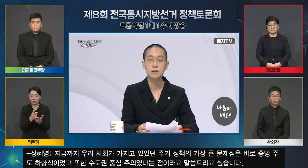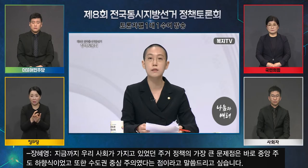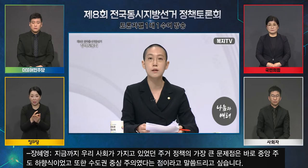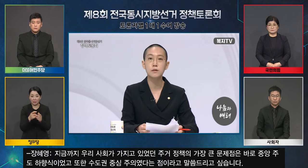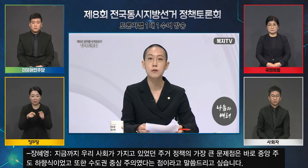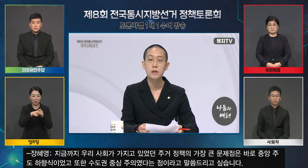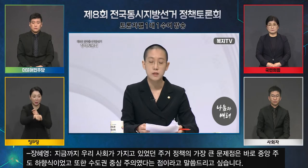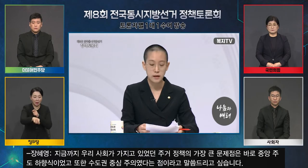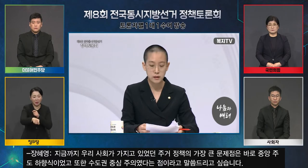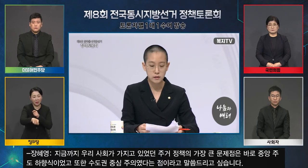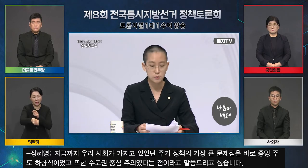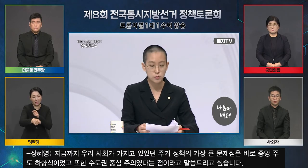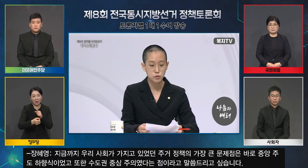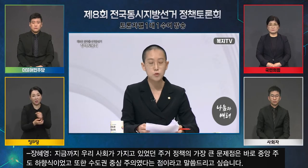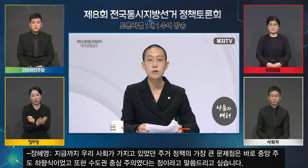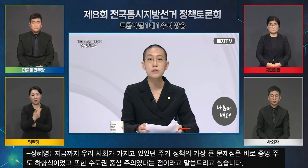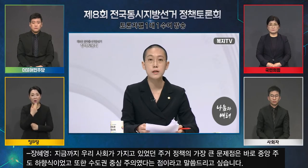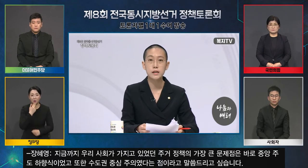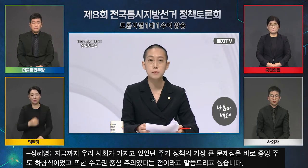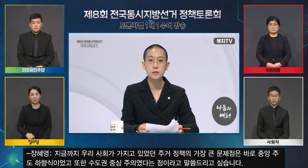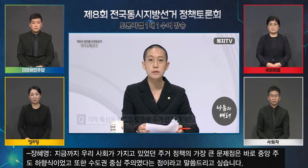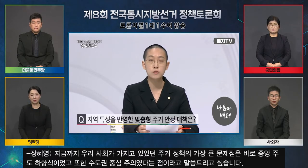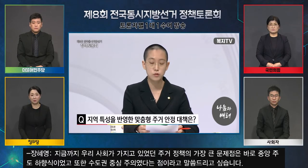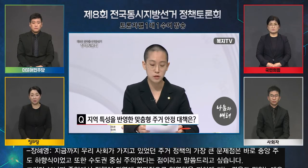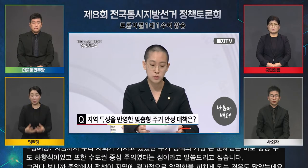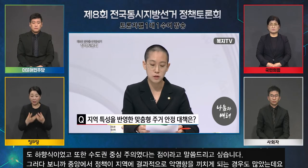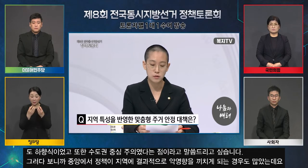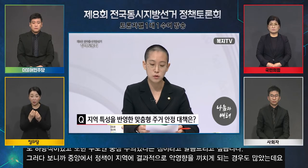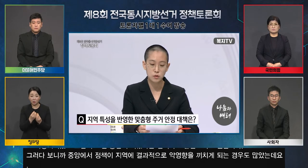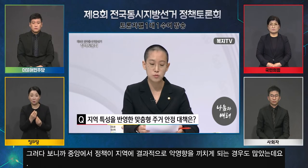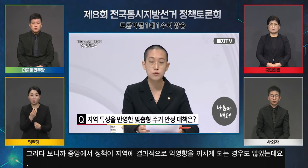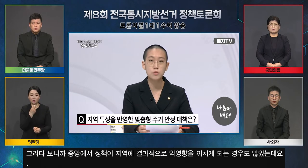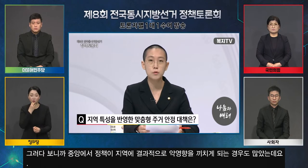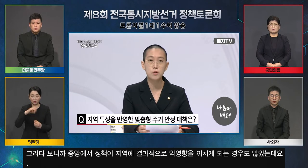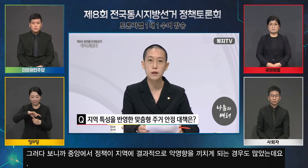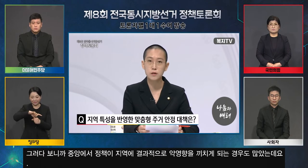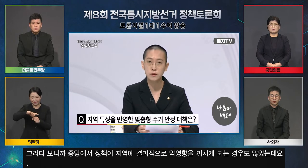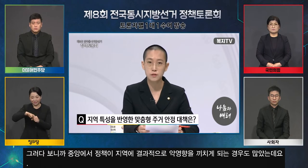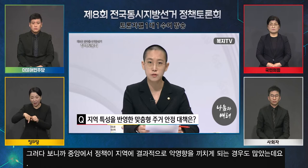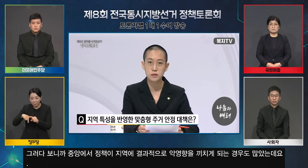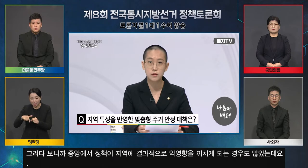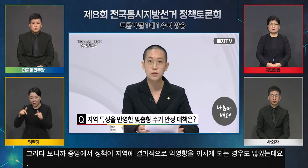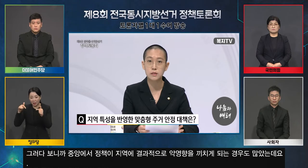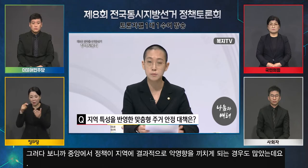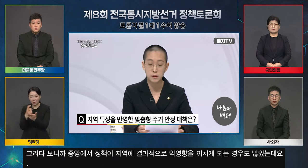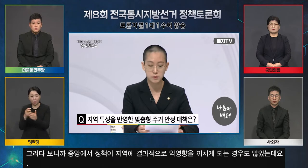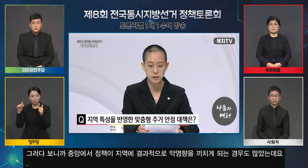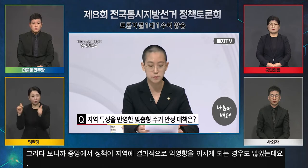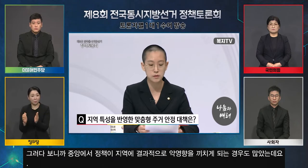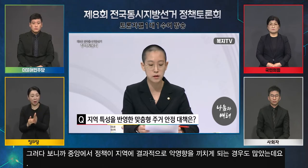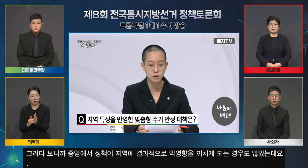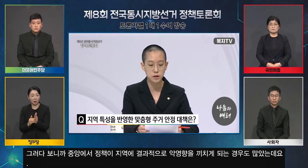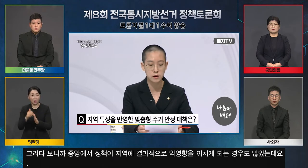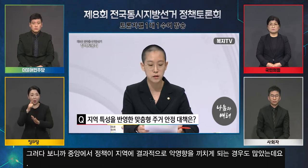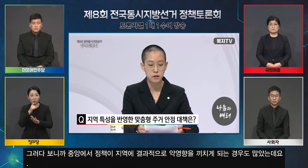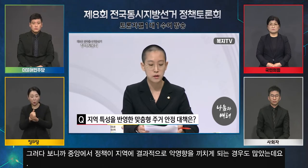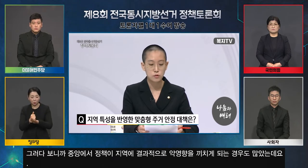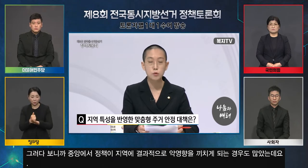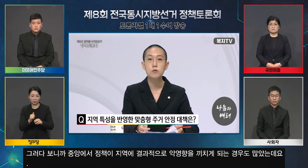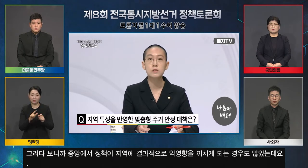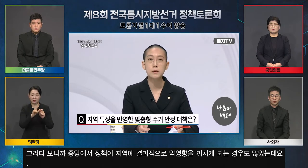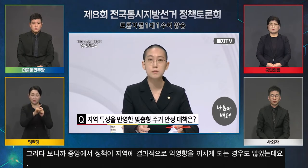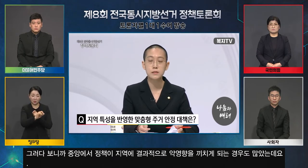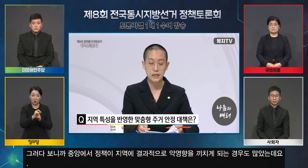경우도 많았는데요. 예를 들면 수도권을 향한 핀셋 규제로 인해서 풍선효과가 일어나서 지역의 집값이 급등하거나